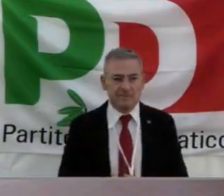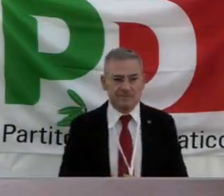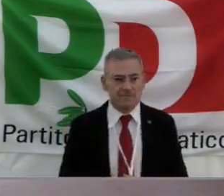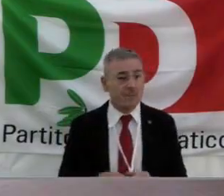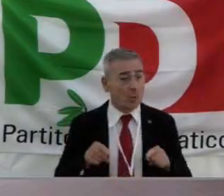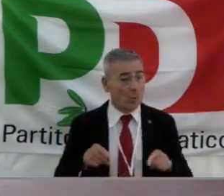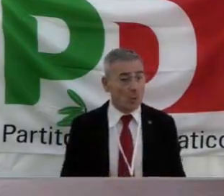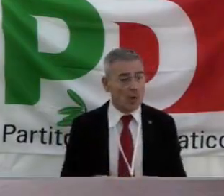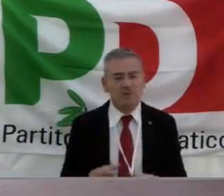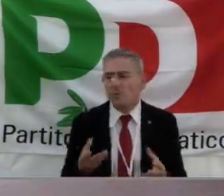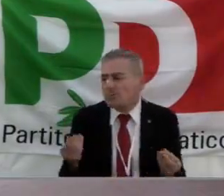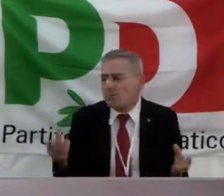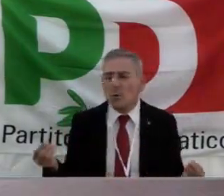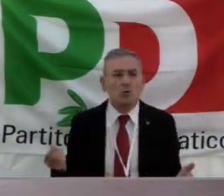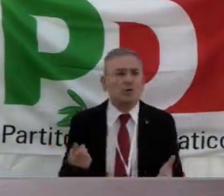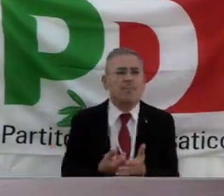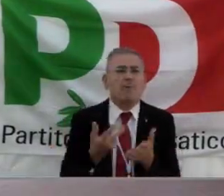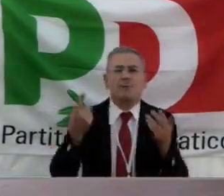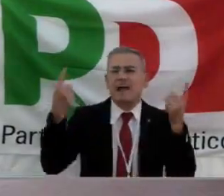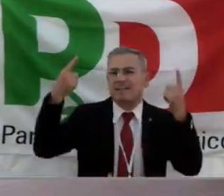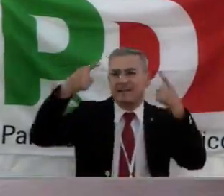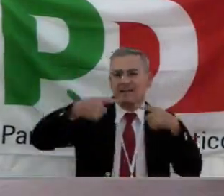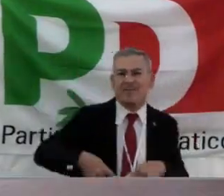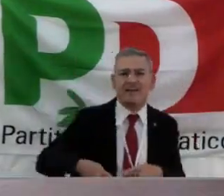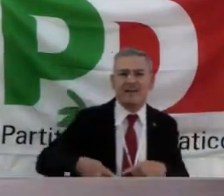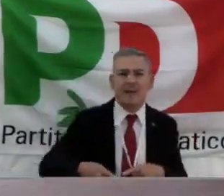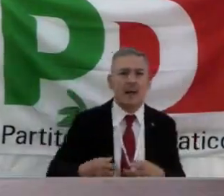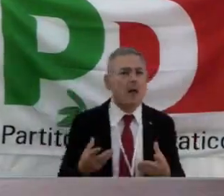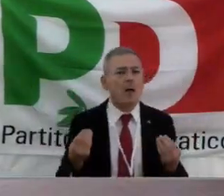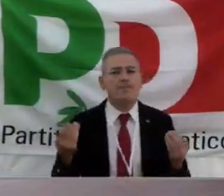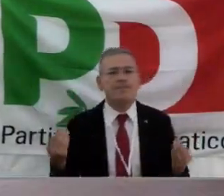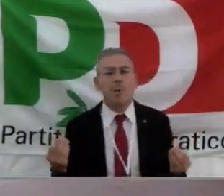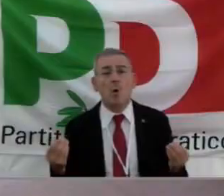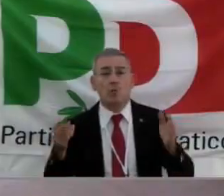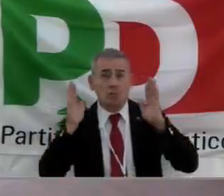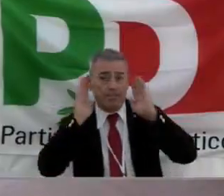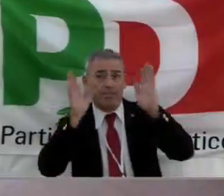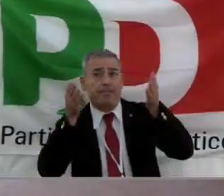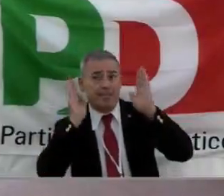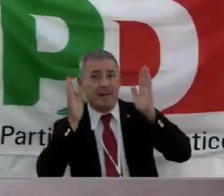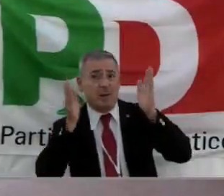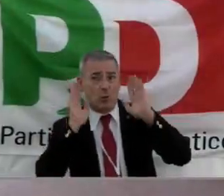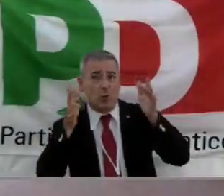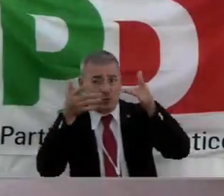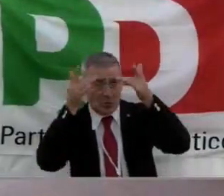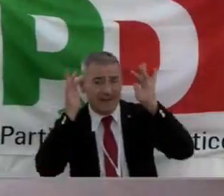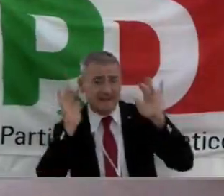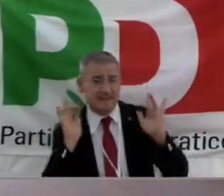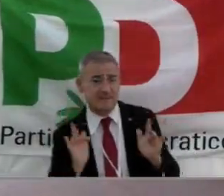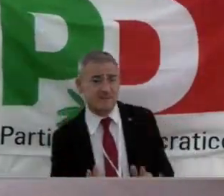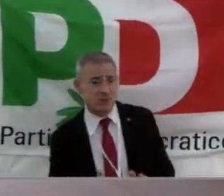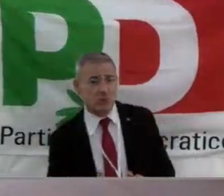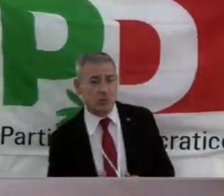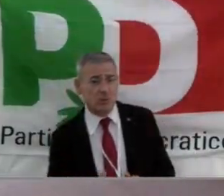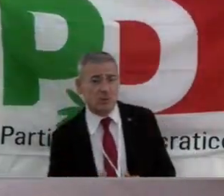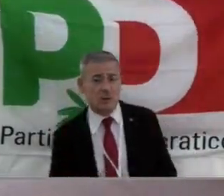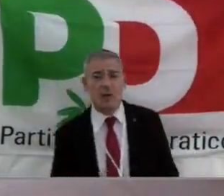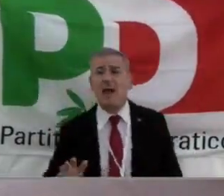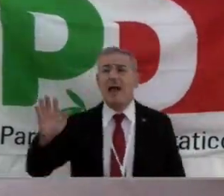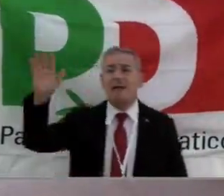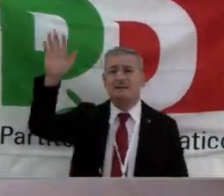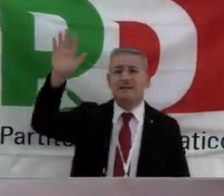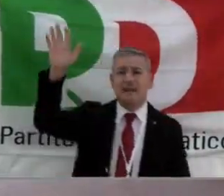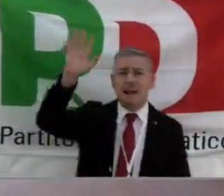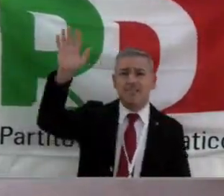È troppo importante la sfida, è troppo pericoloso il rischio. Alzate la